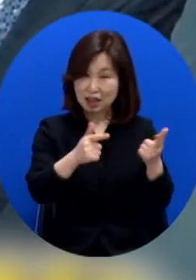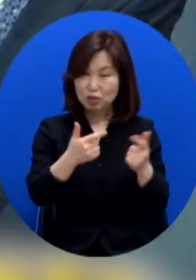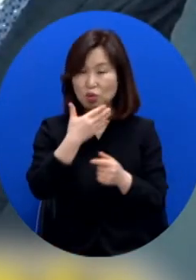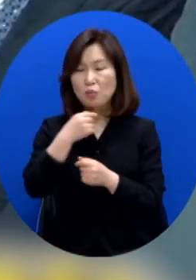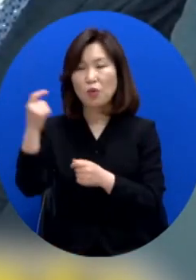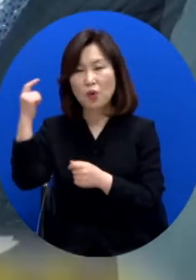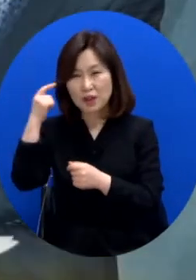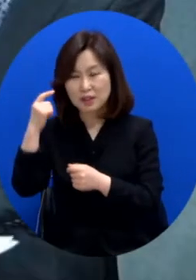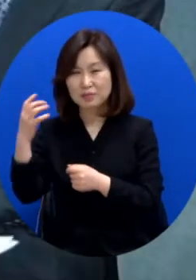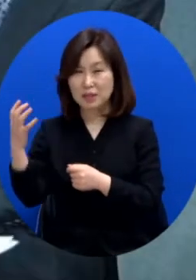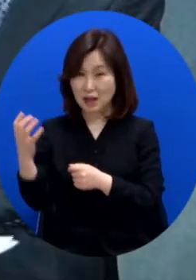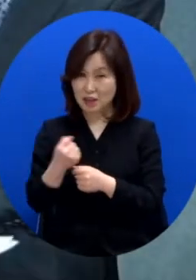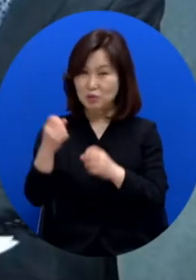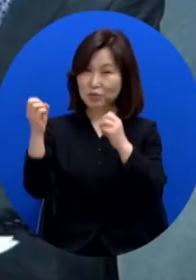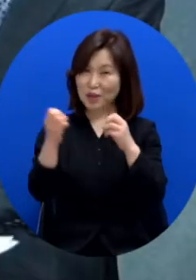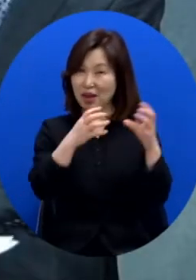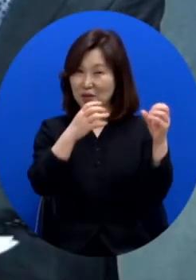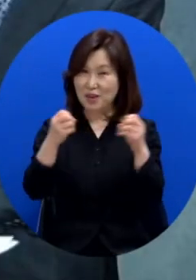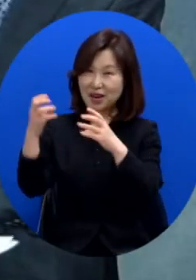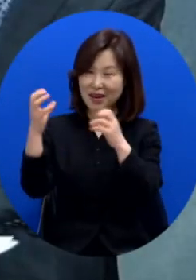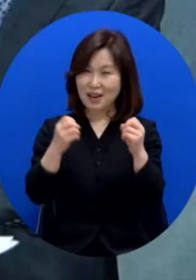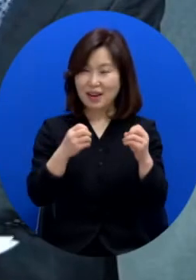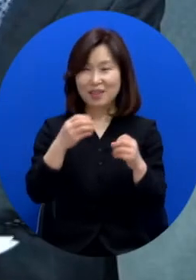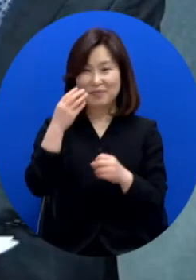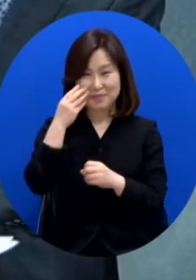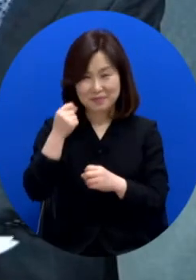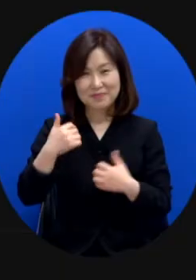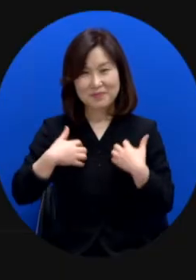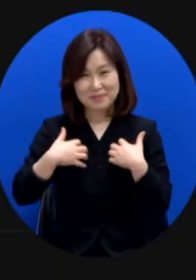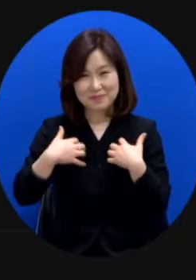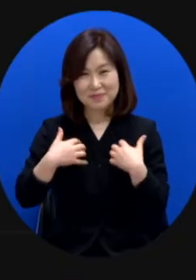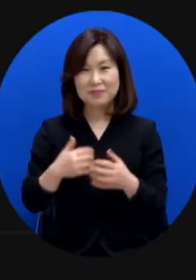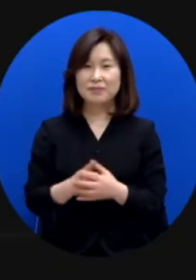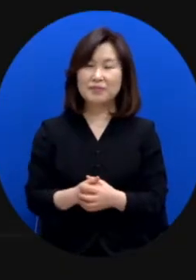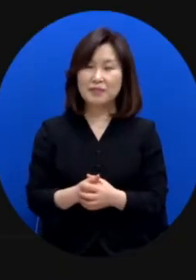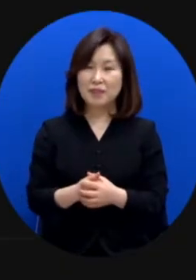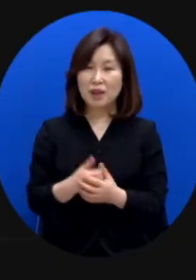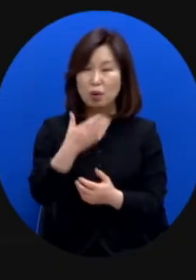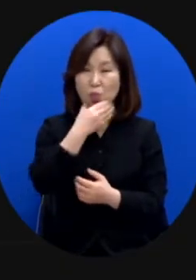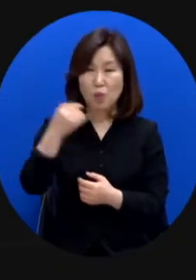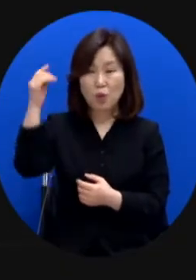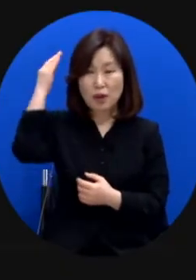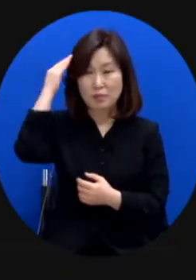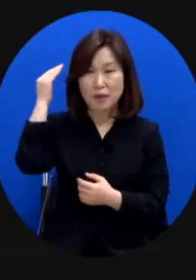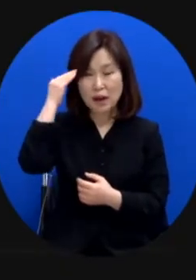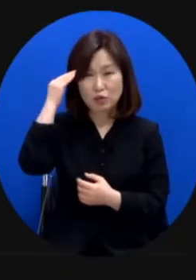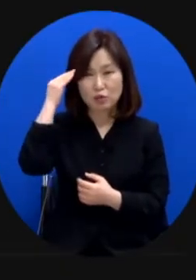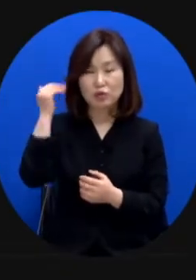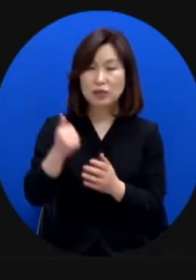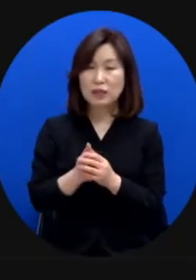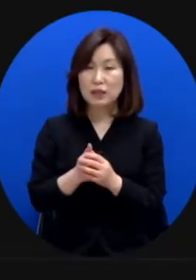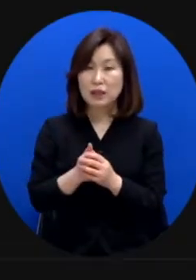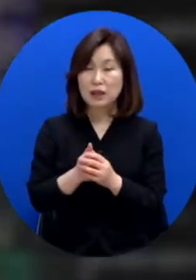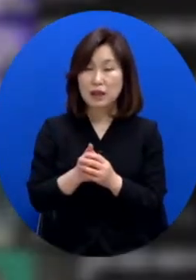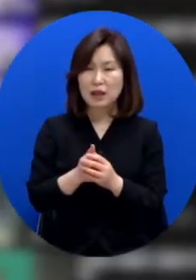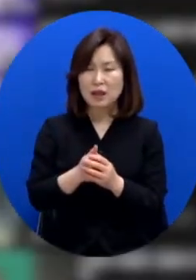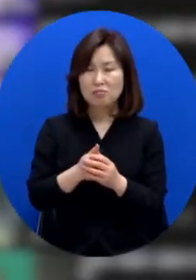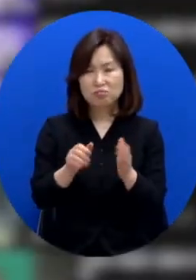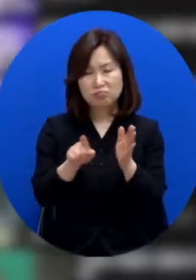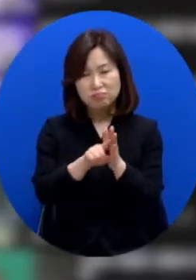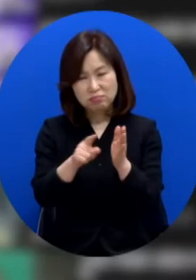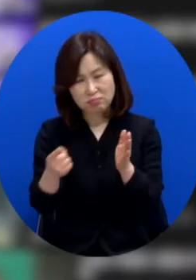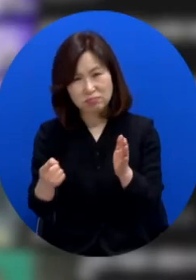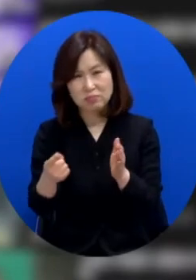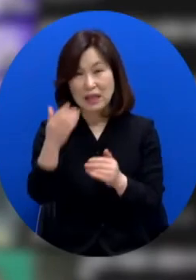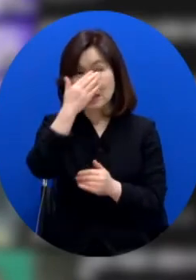원리에 대해 생각해 볼 수 있는 대화가 이어져 눈길을 끌었습니다. 복음 한국 측은 좌절하고 있는 청년 세대가